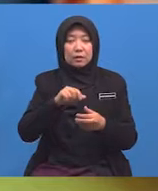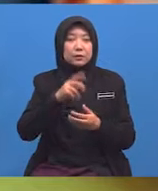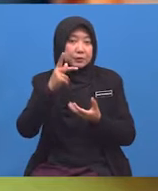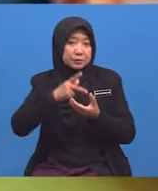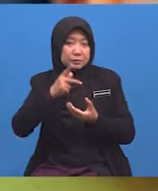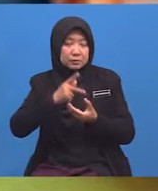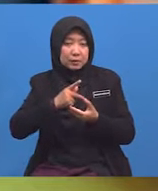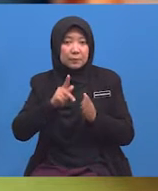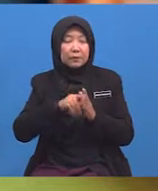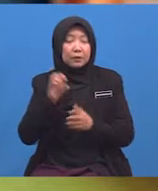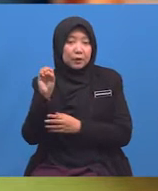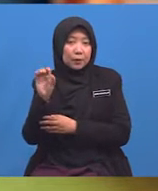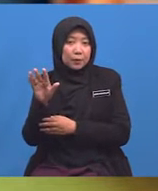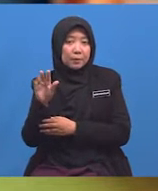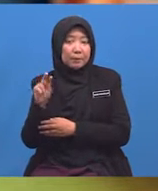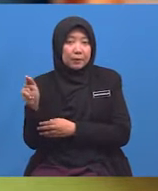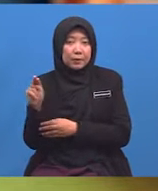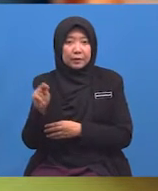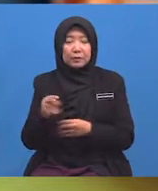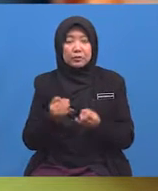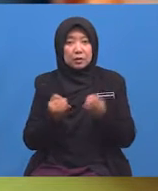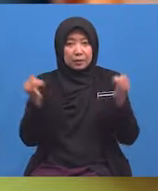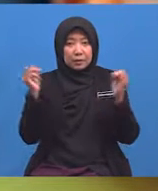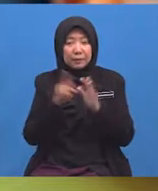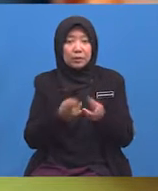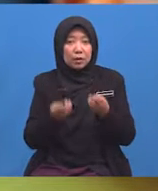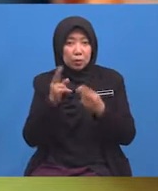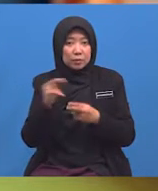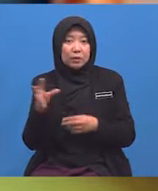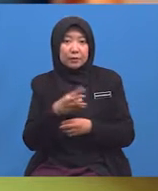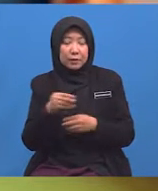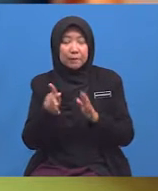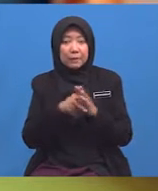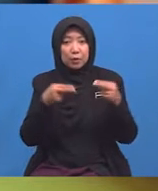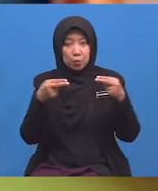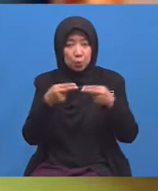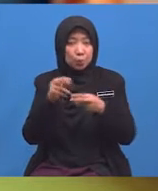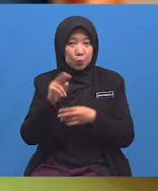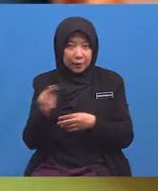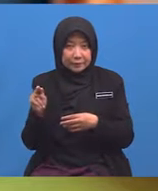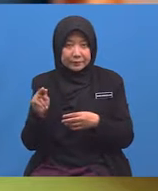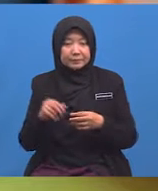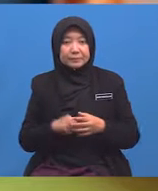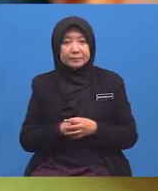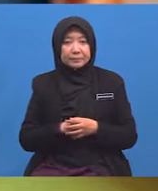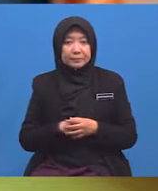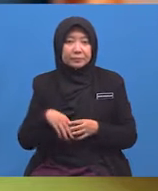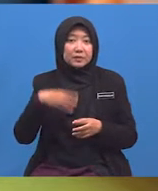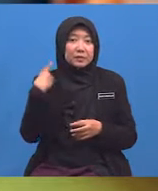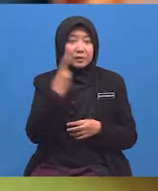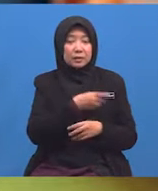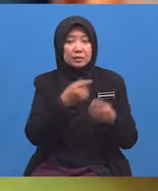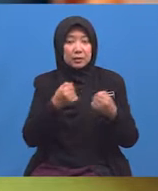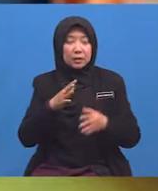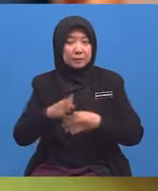kesan perkembangan jaringan pengangkutan dan perhubungan. Kita